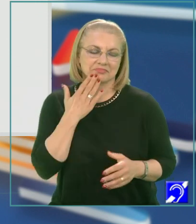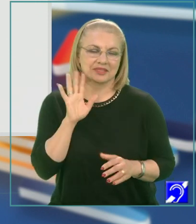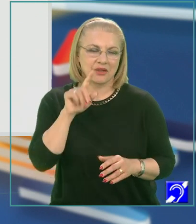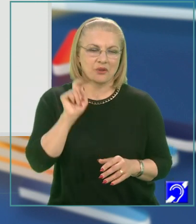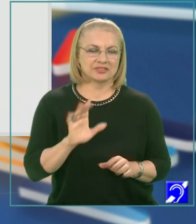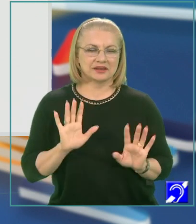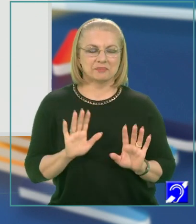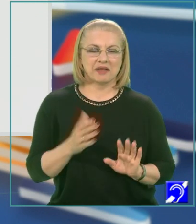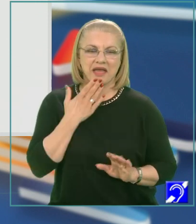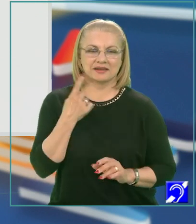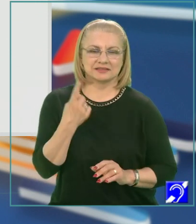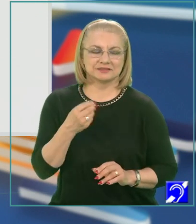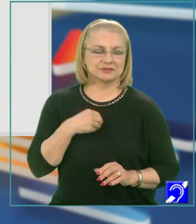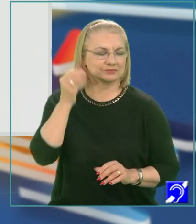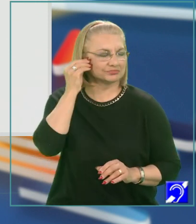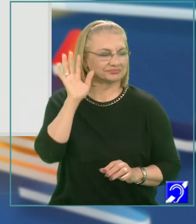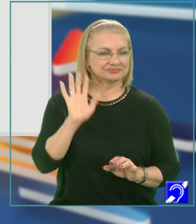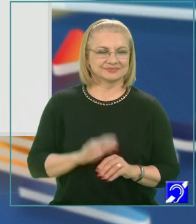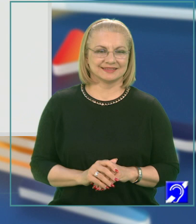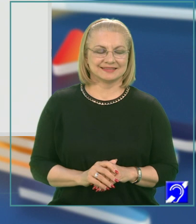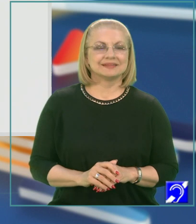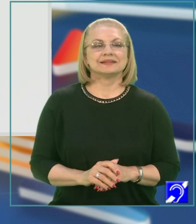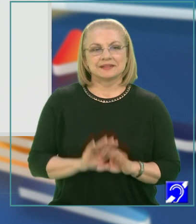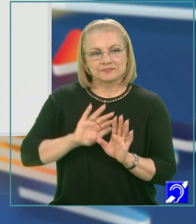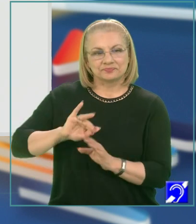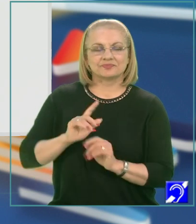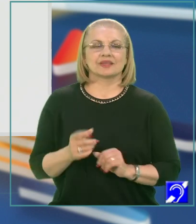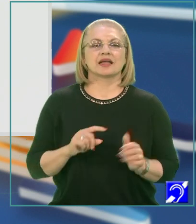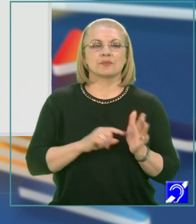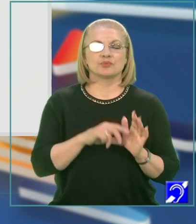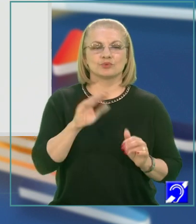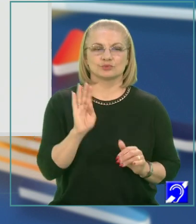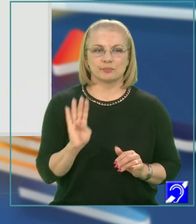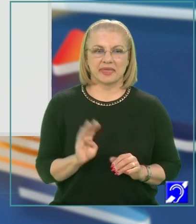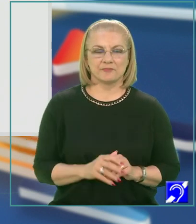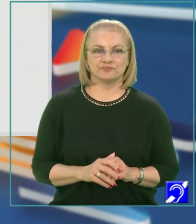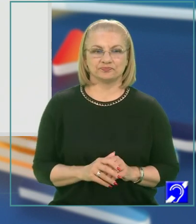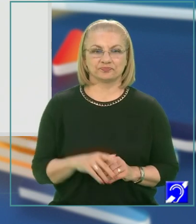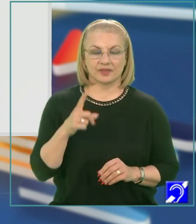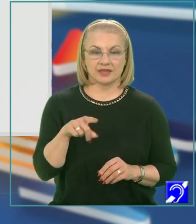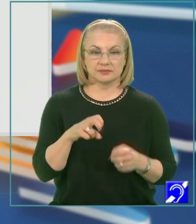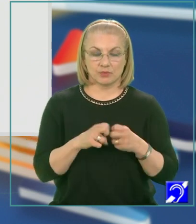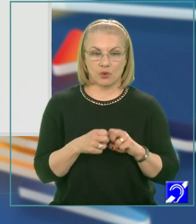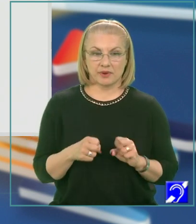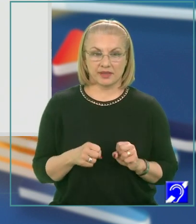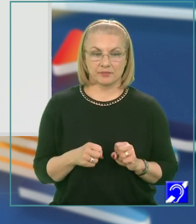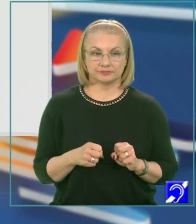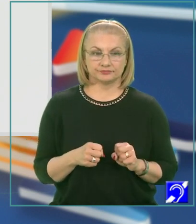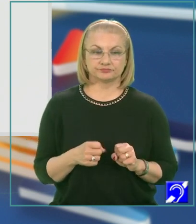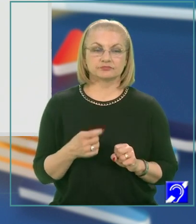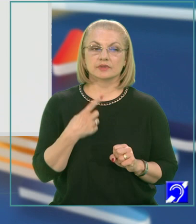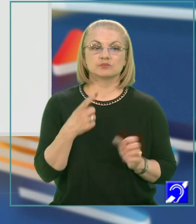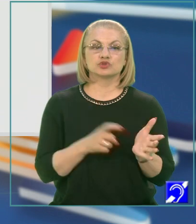să ni le pună alții. Să trecem la următorul punct, însă punctul B al acestei probleme ne cere